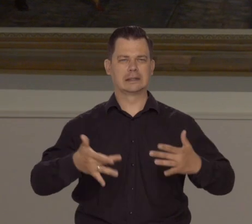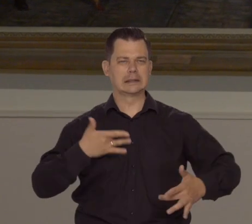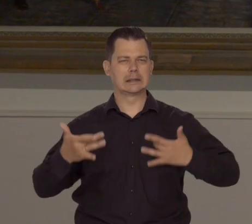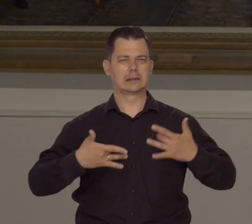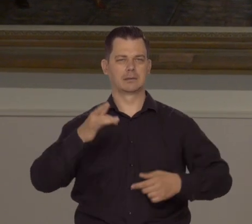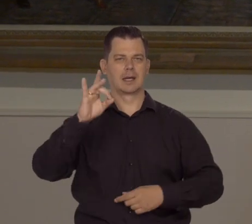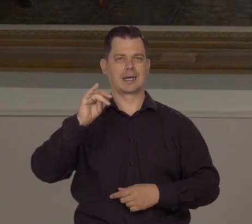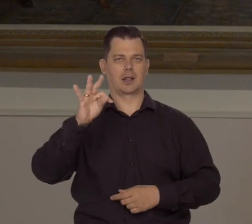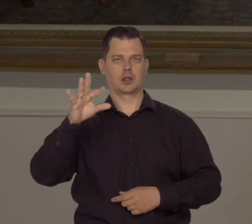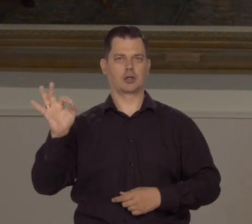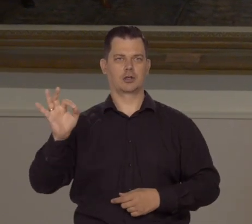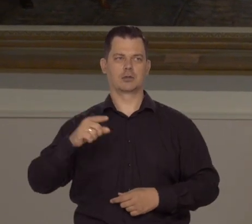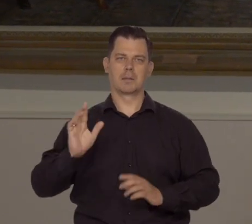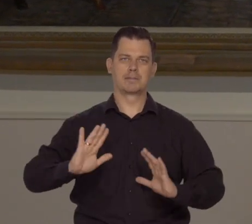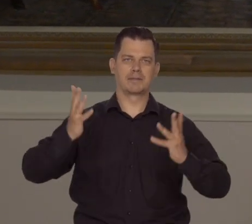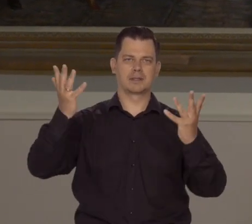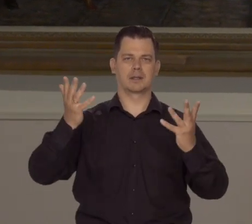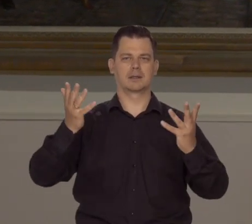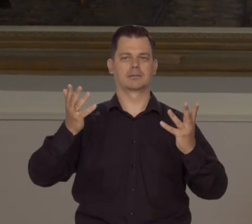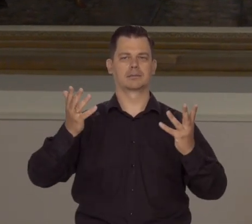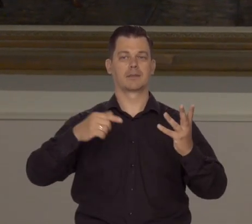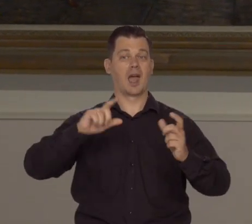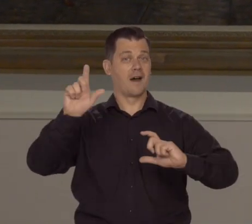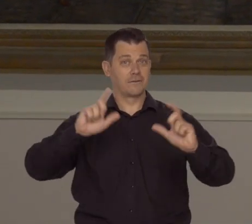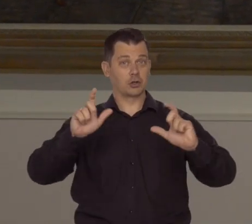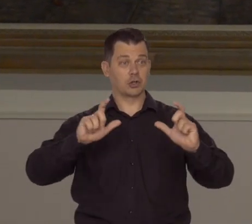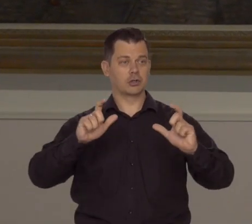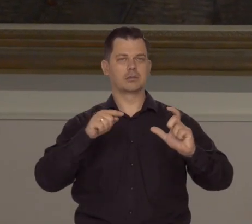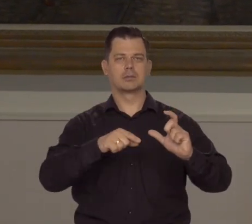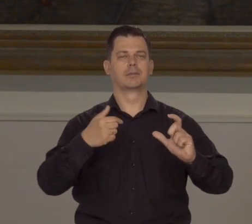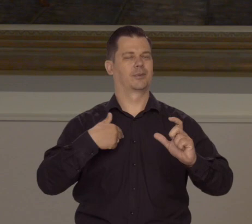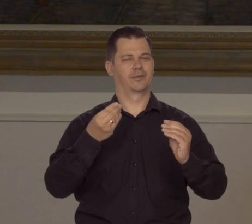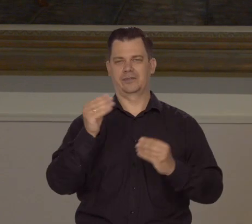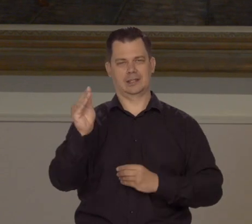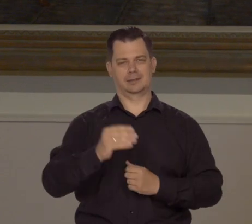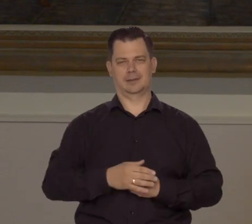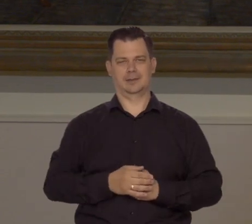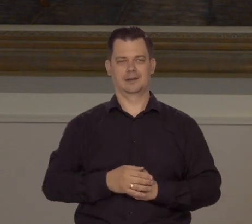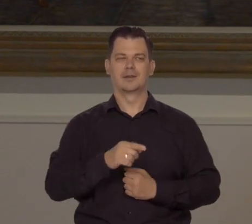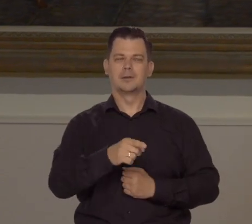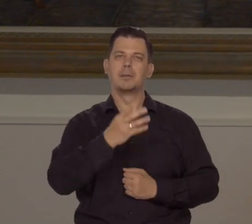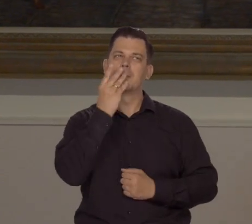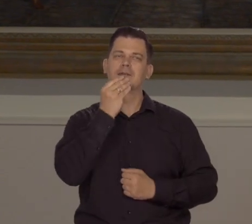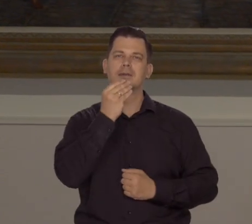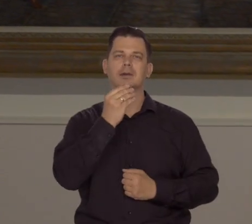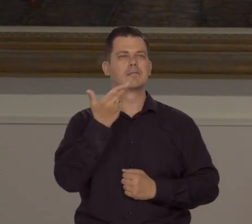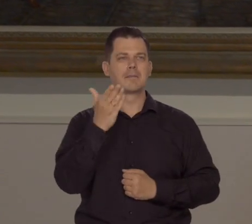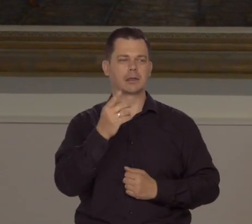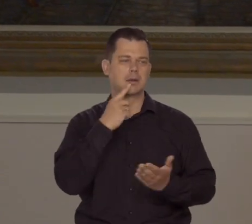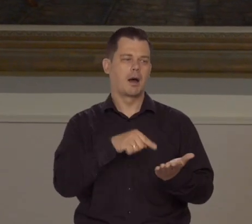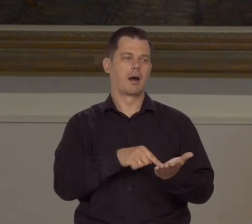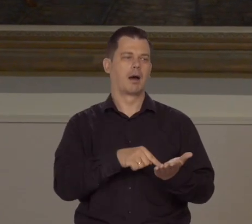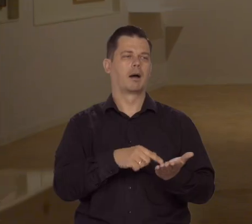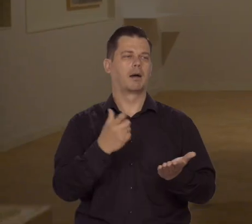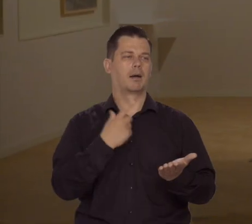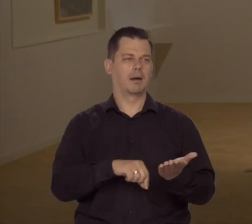getcie i jak wyglądała powstańcza walka, ale te fotografie stały się także czymś więcej, bo stały się takim bardzo